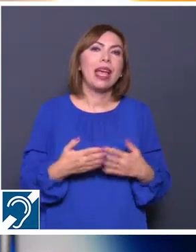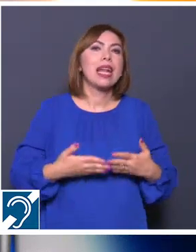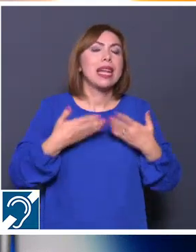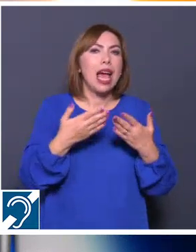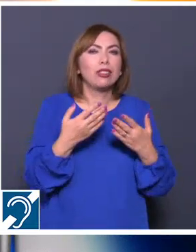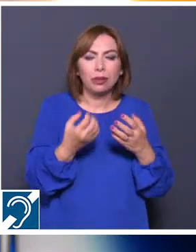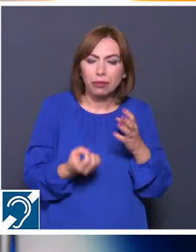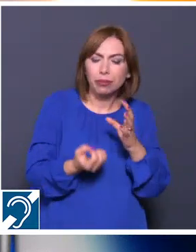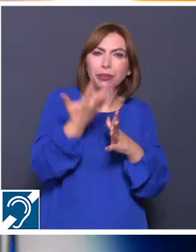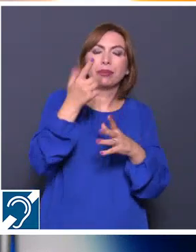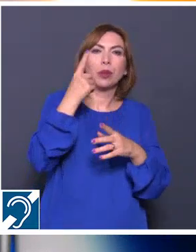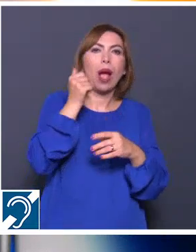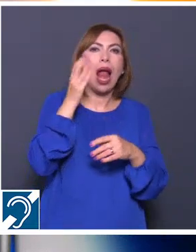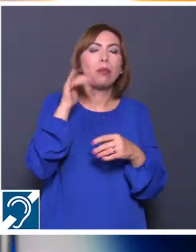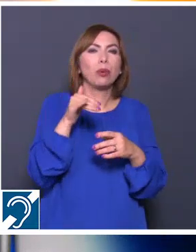nașterea unui album,